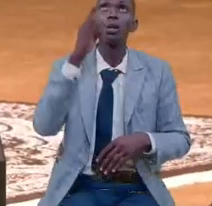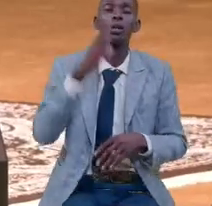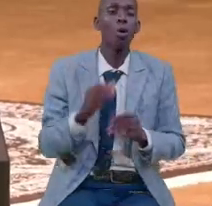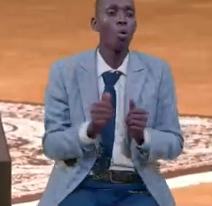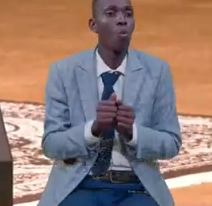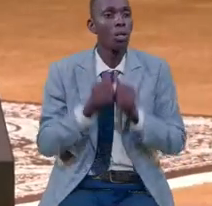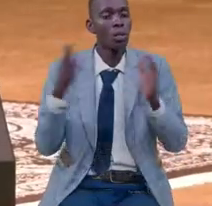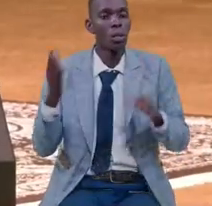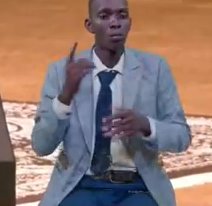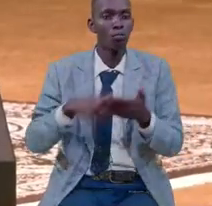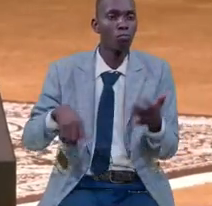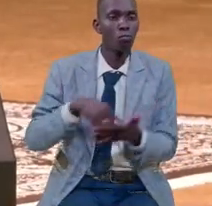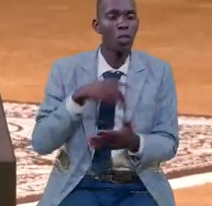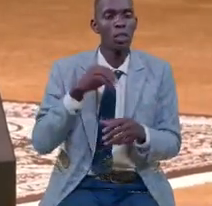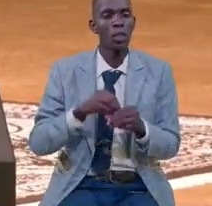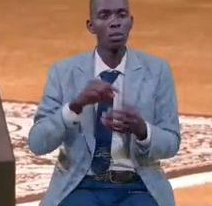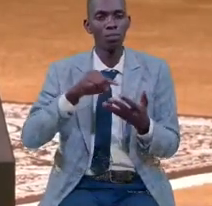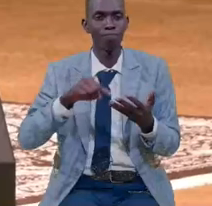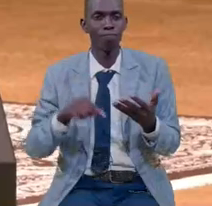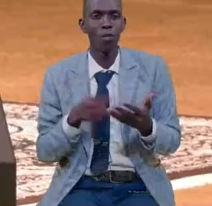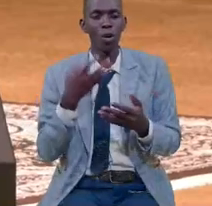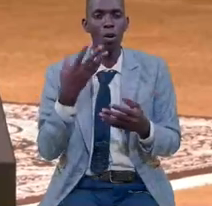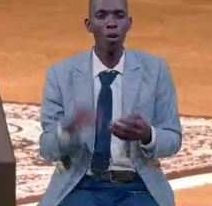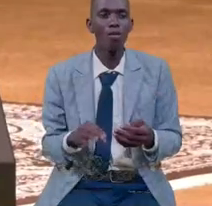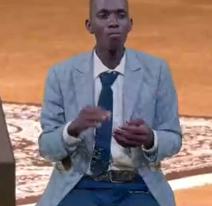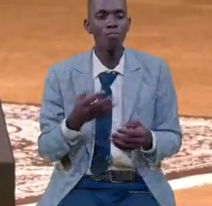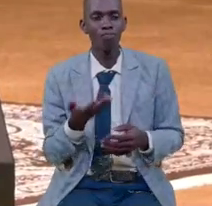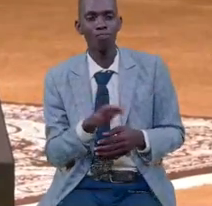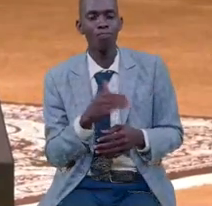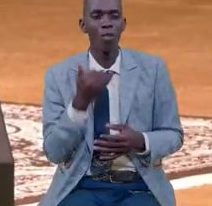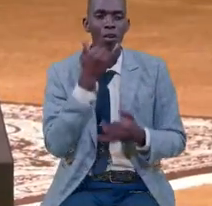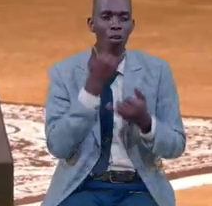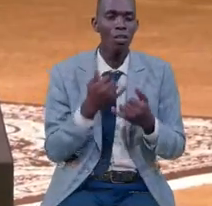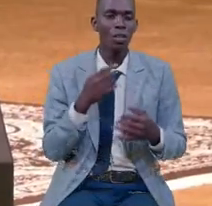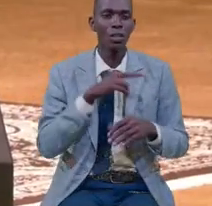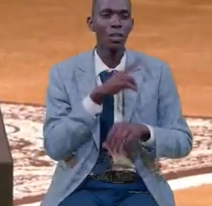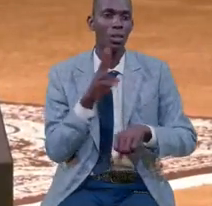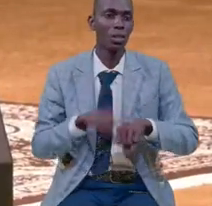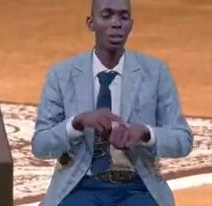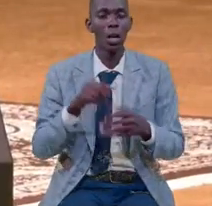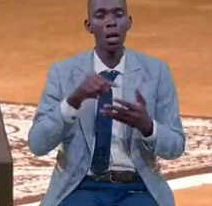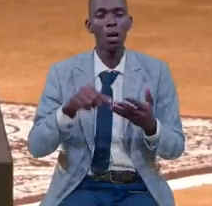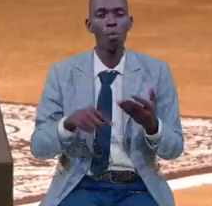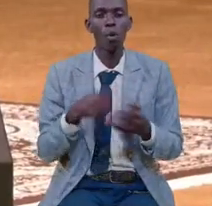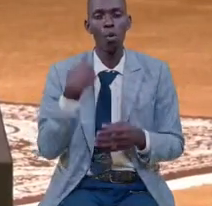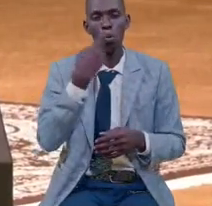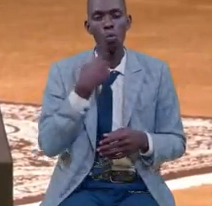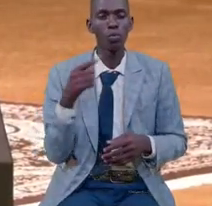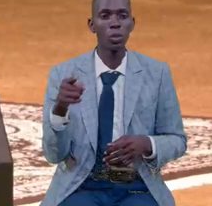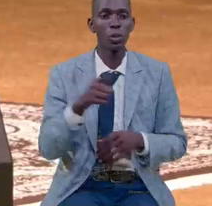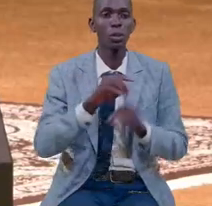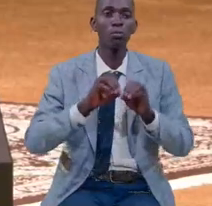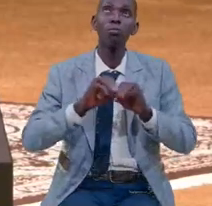au milieu d'une génération perverse et corrompue, parmi laquelle vous